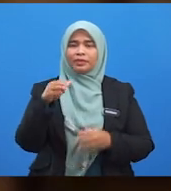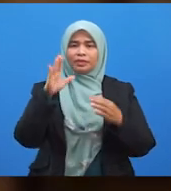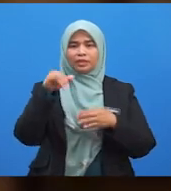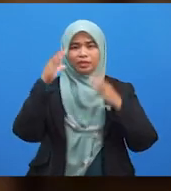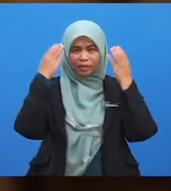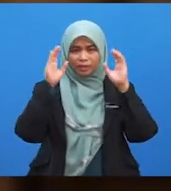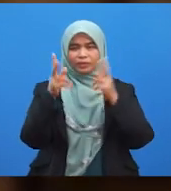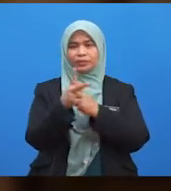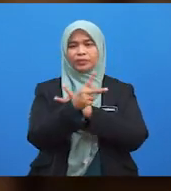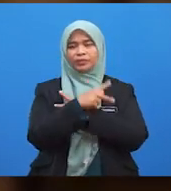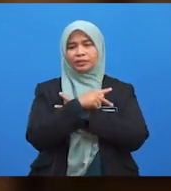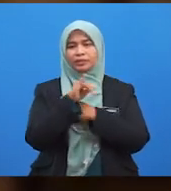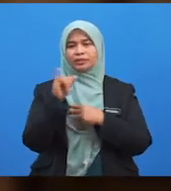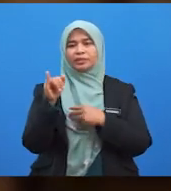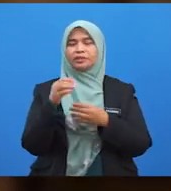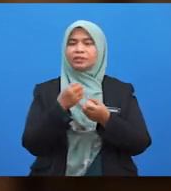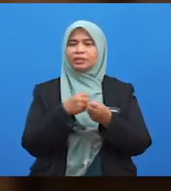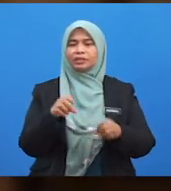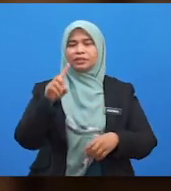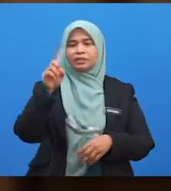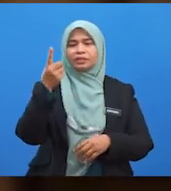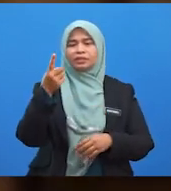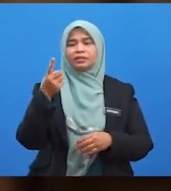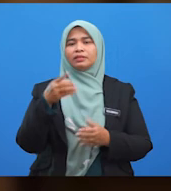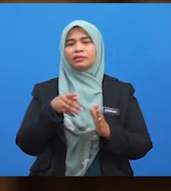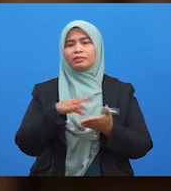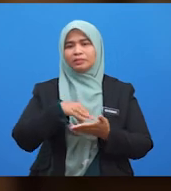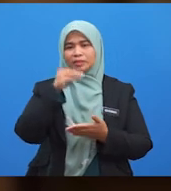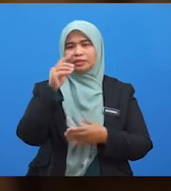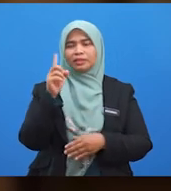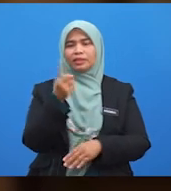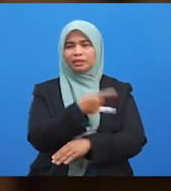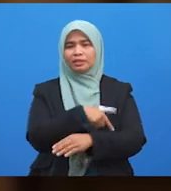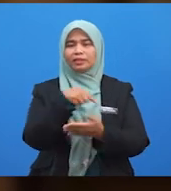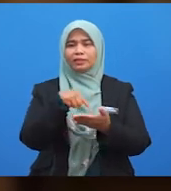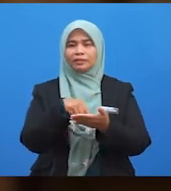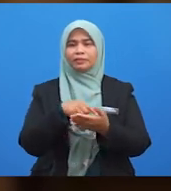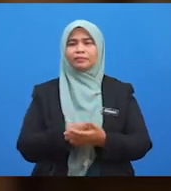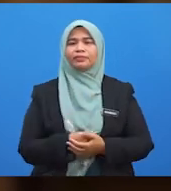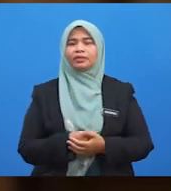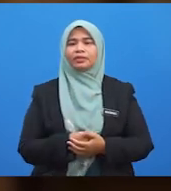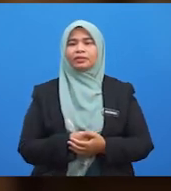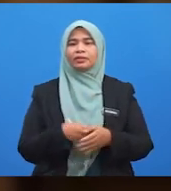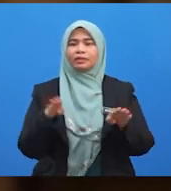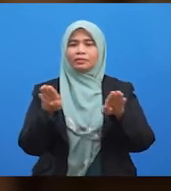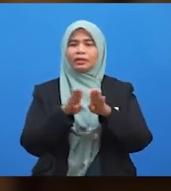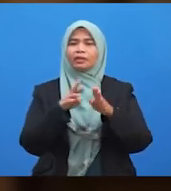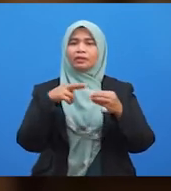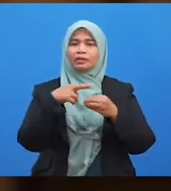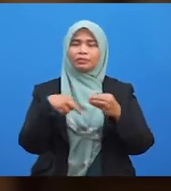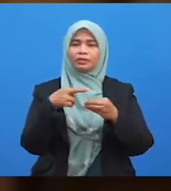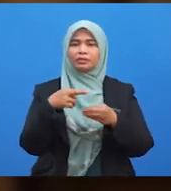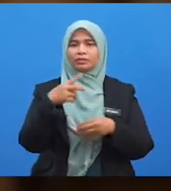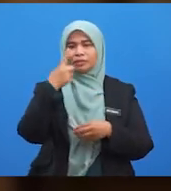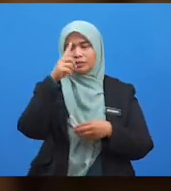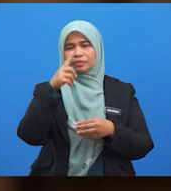Murid-murid yang cikgu kasihi, sekian sahaja sesi pembelajaran kita pada hari ini. Sebagai rumusan